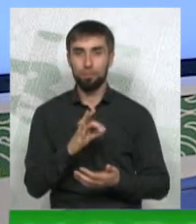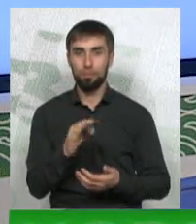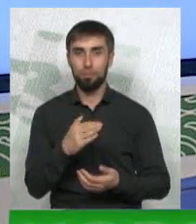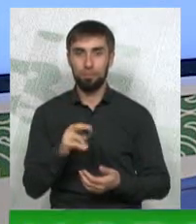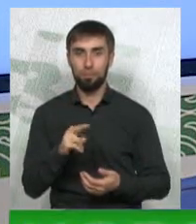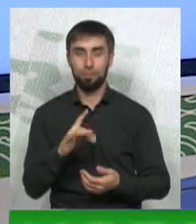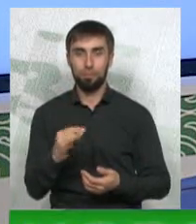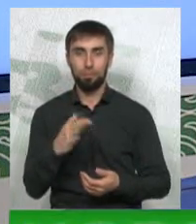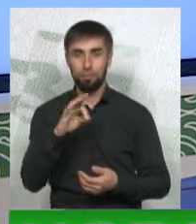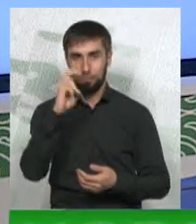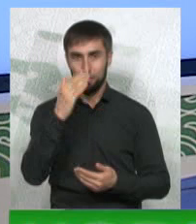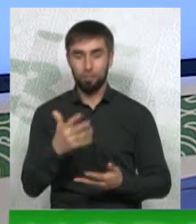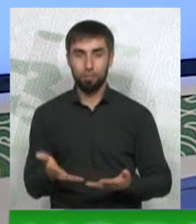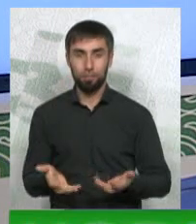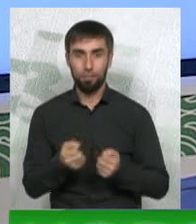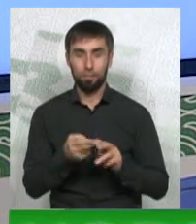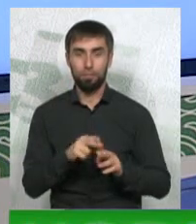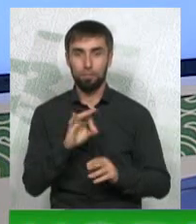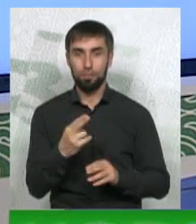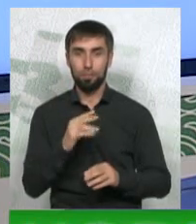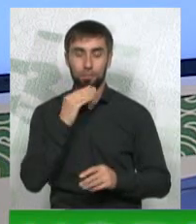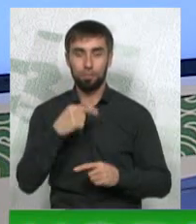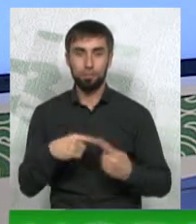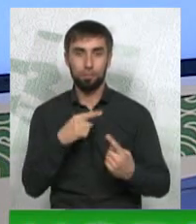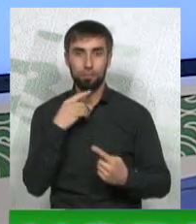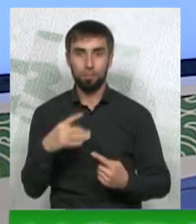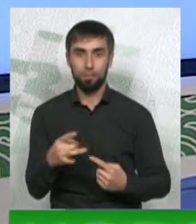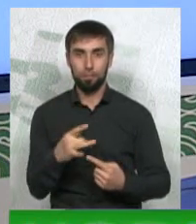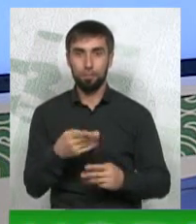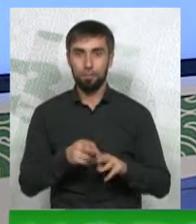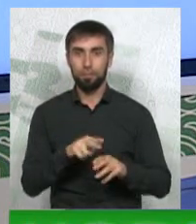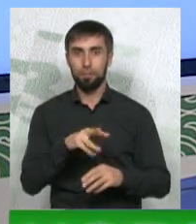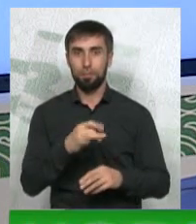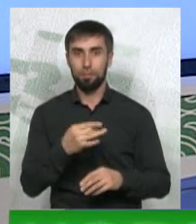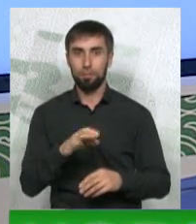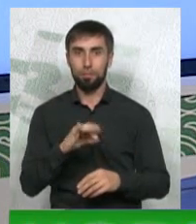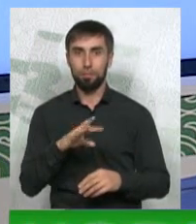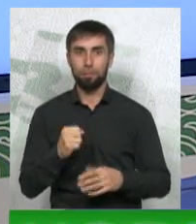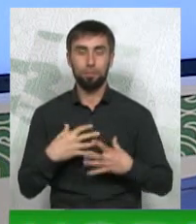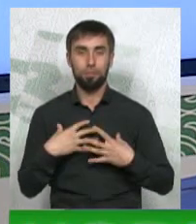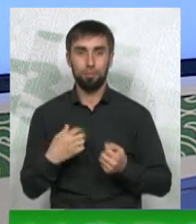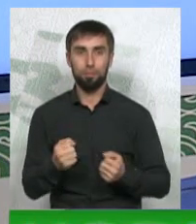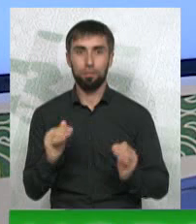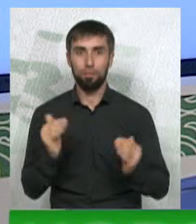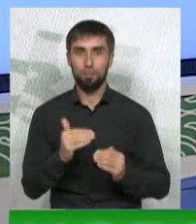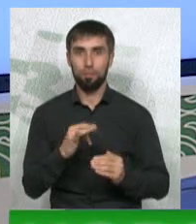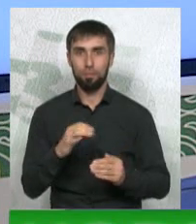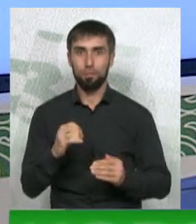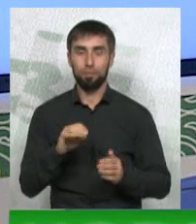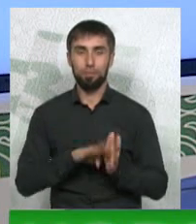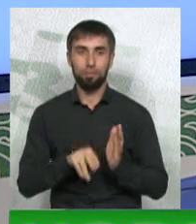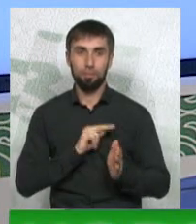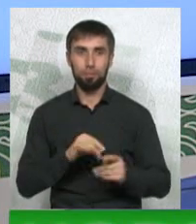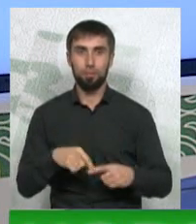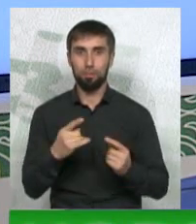Российской Федерации о государственной поддержке социально-экономического развития региона. Это модернизация системы здравоохранения, снижение уровня безработицы,